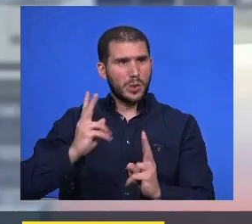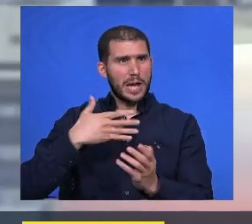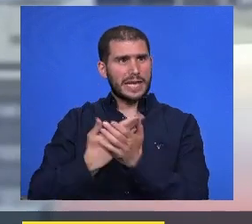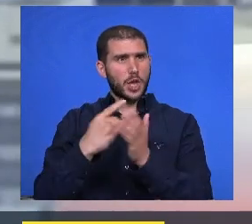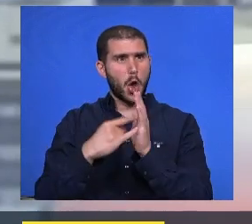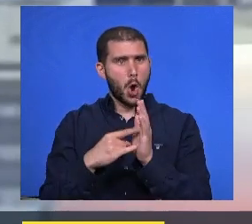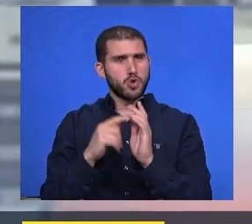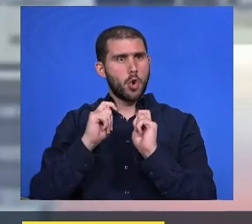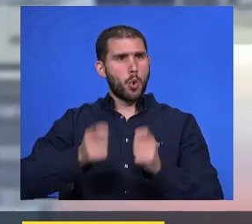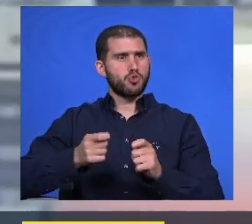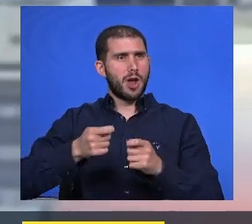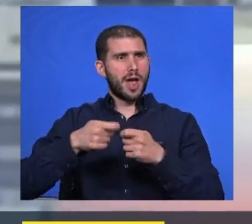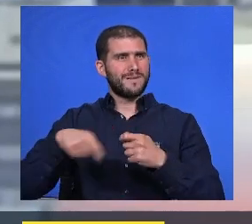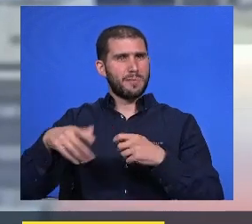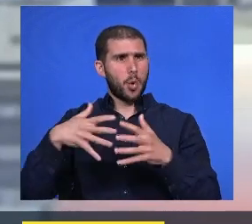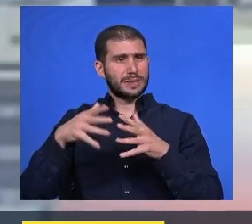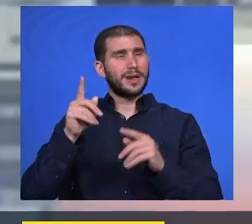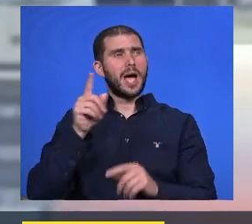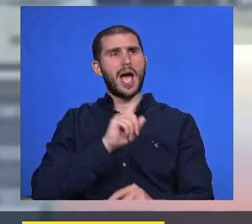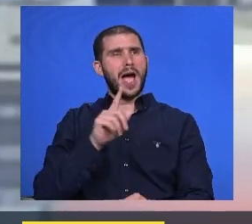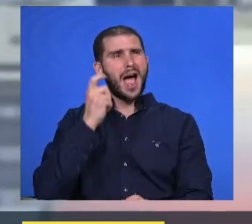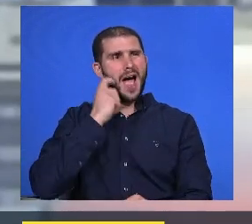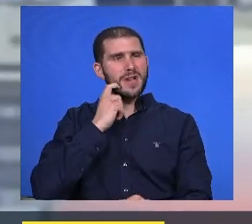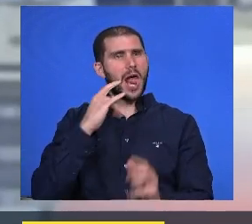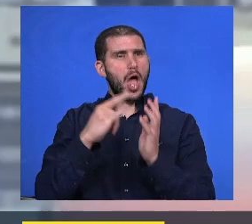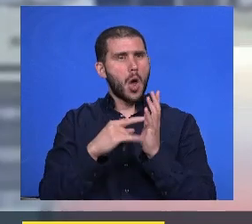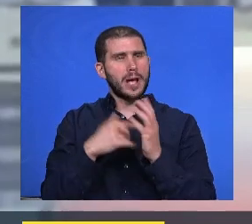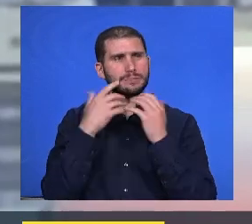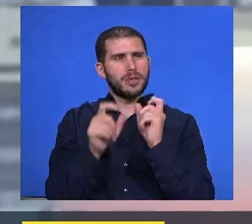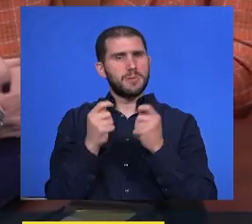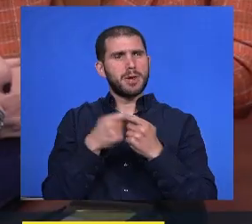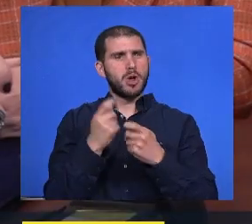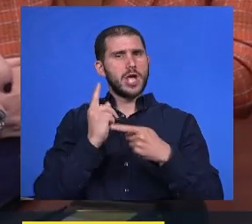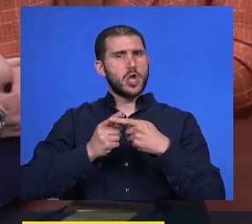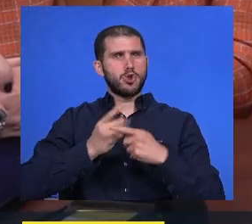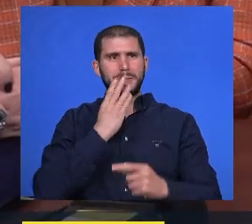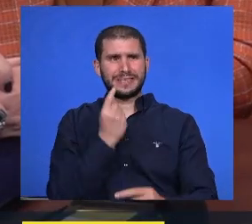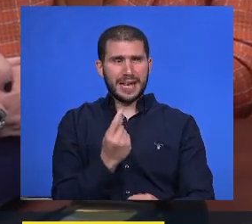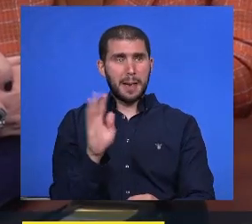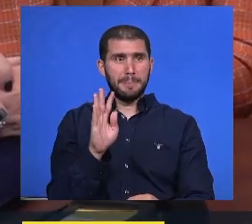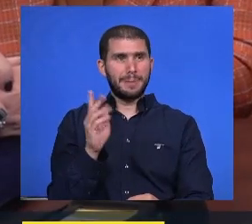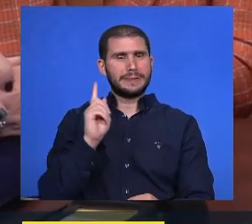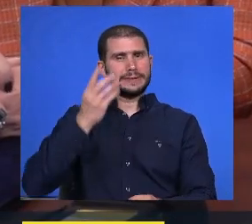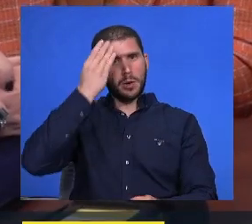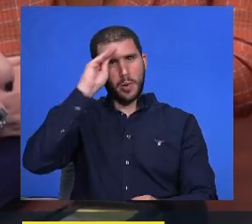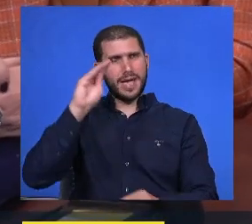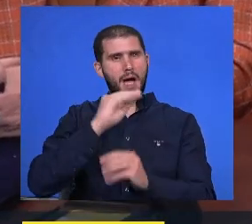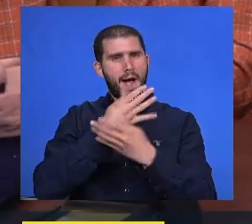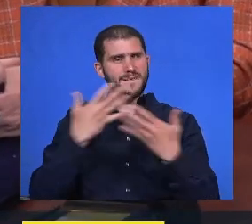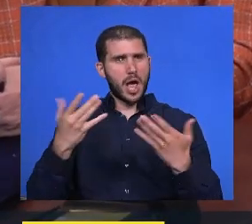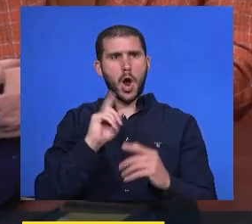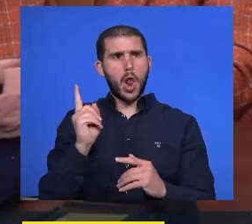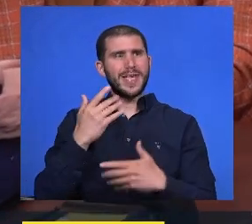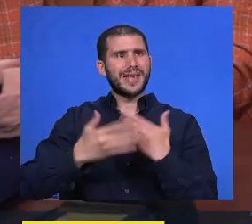proposed by members of his coalition to make it criminal to tell people about Jesus in Israel. נתניהו נאלץ להוציא הבהרה כי לא יקודם